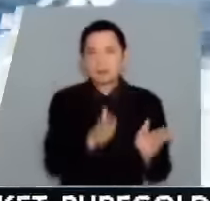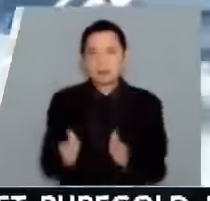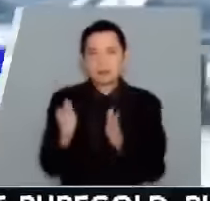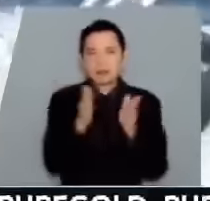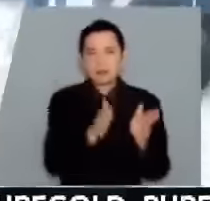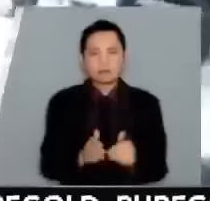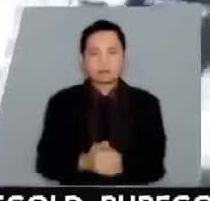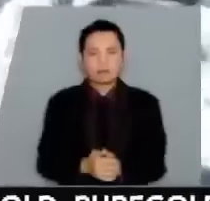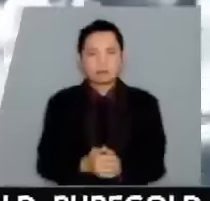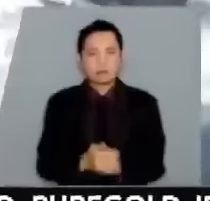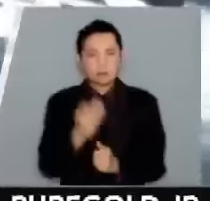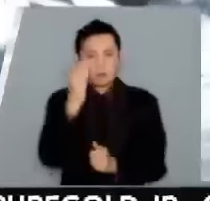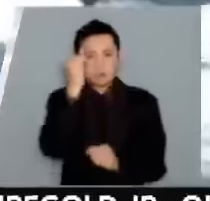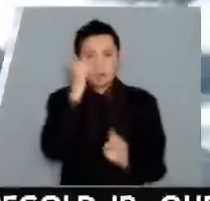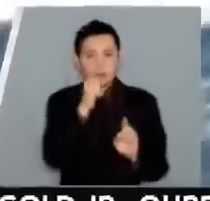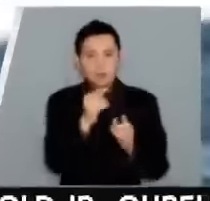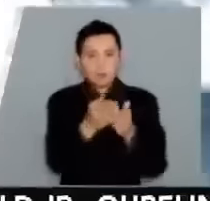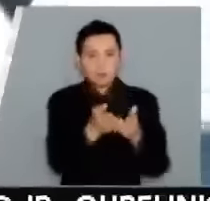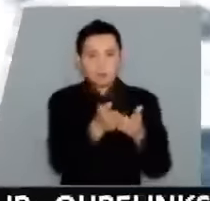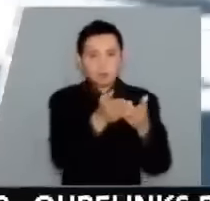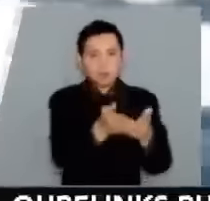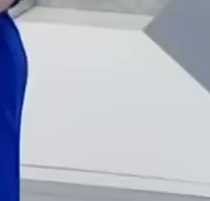na rin daw ang barko.